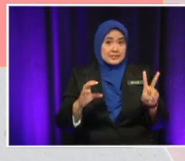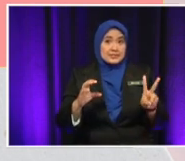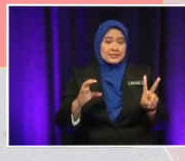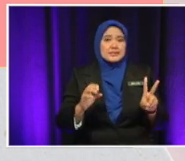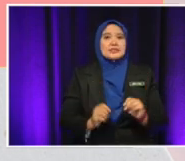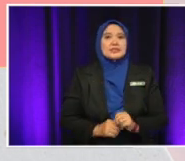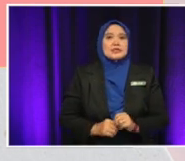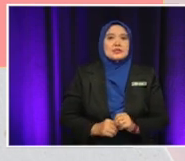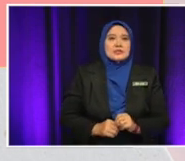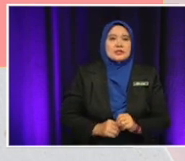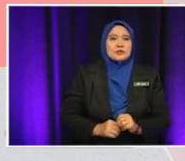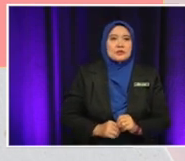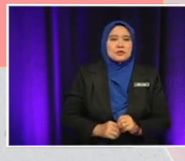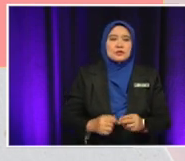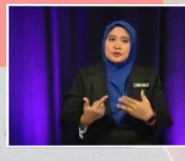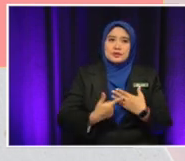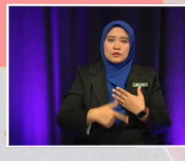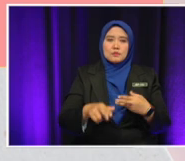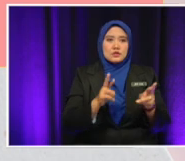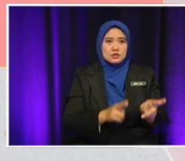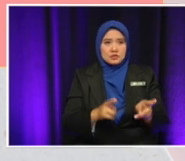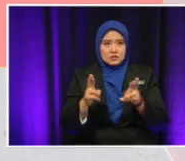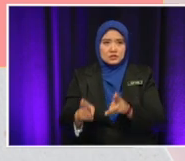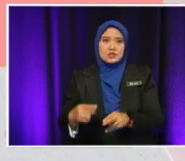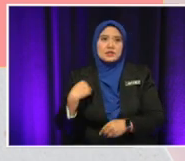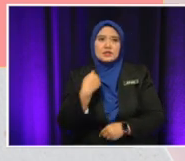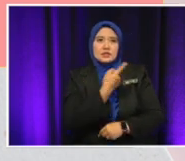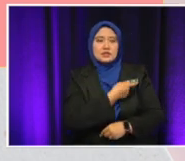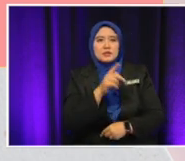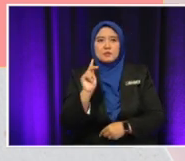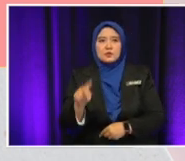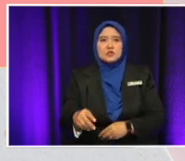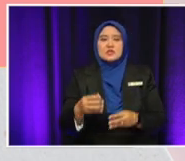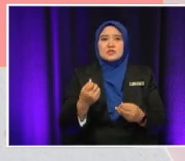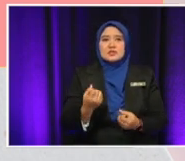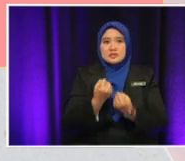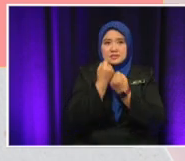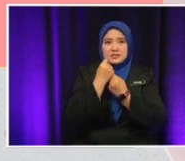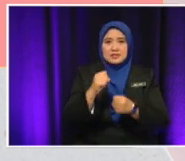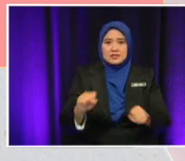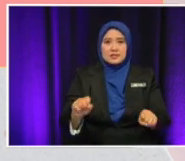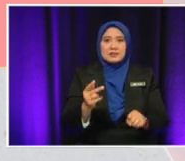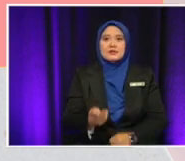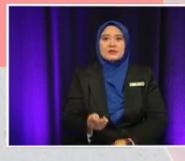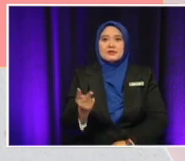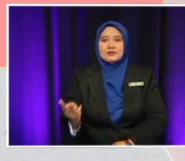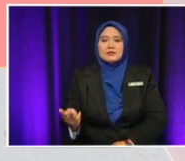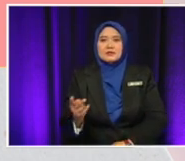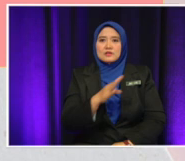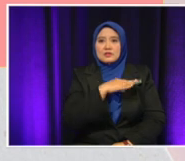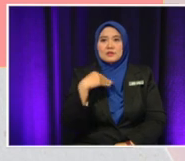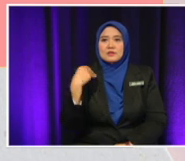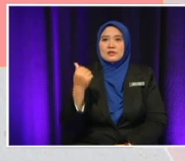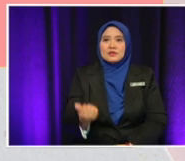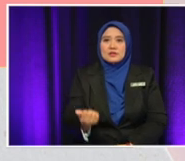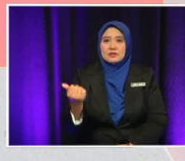mereka letak jadi selepas kita buat rancangan jadi kita kena sediakan Hah perkakasan Aa ataupun pahala tanah